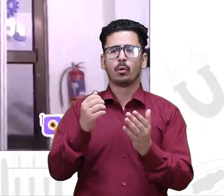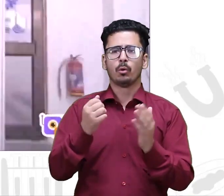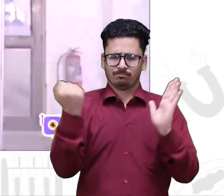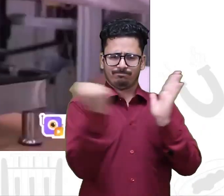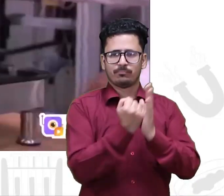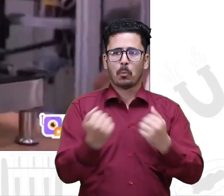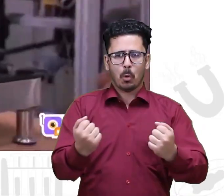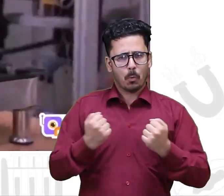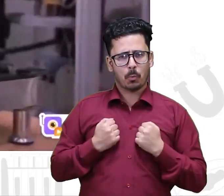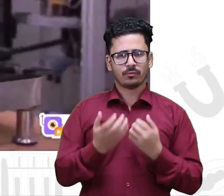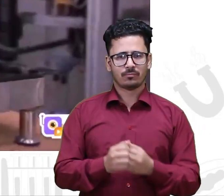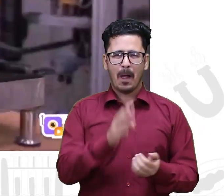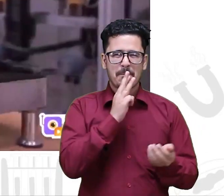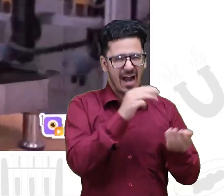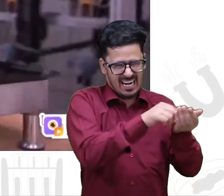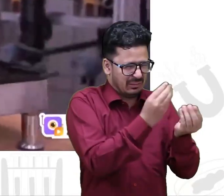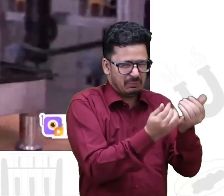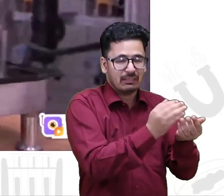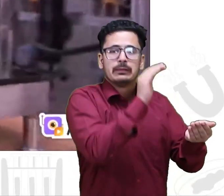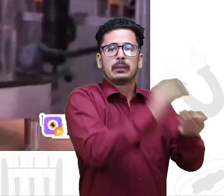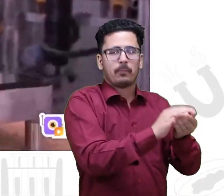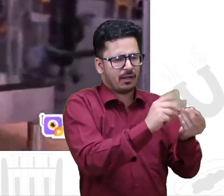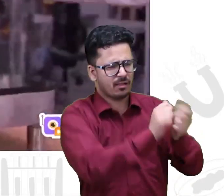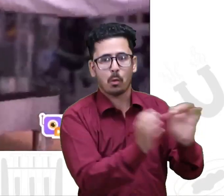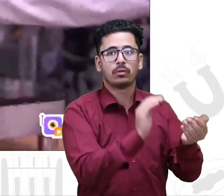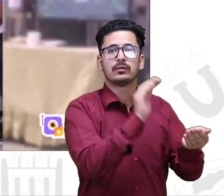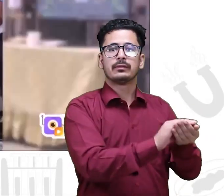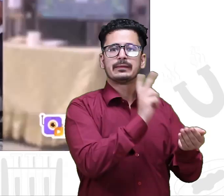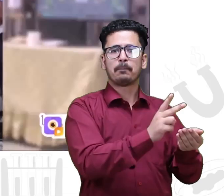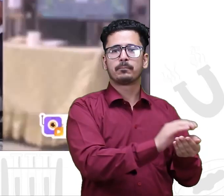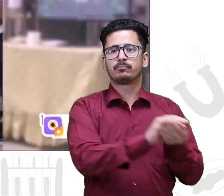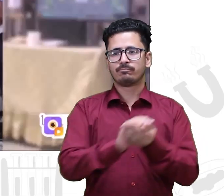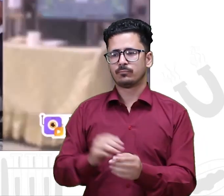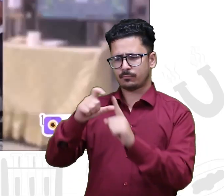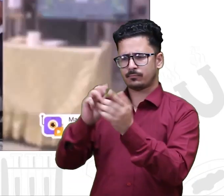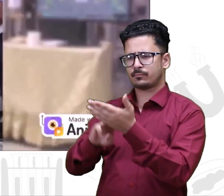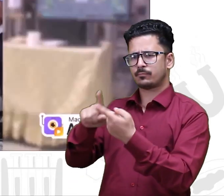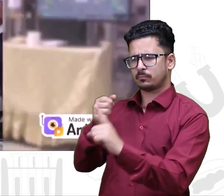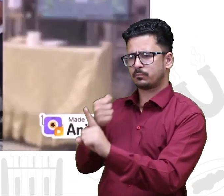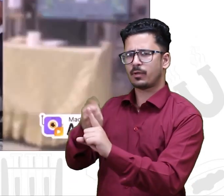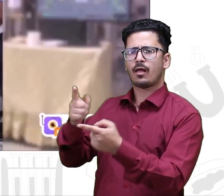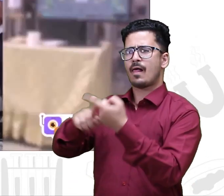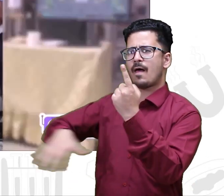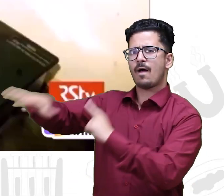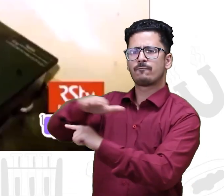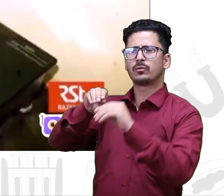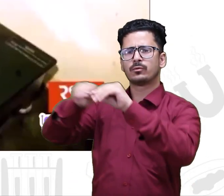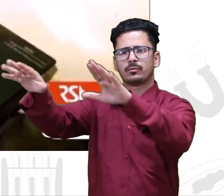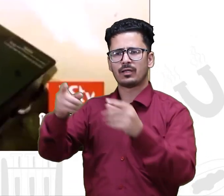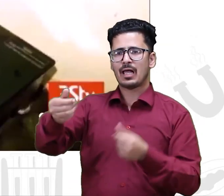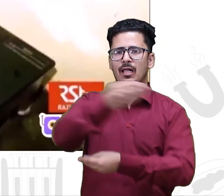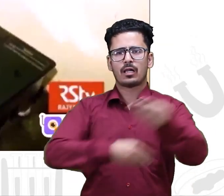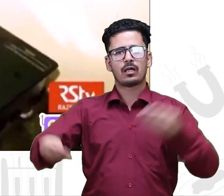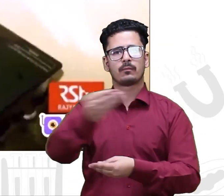प्रकारे CSIR NCL ने पेटंट तंत्रज्ञान आणि उत्प्रेरक विकसित केले आहे, जे पाणी सहनशील आहे